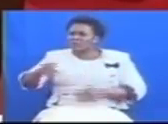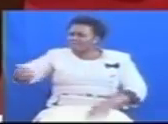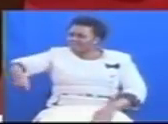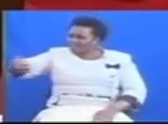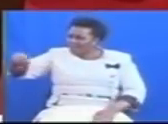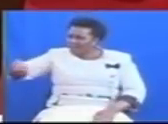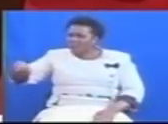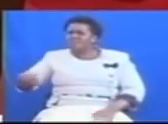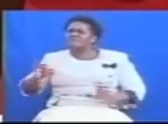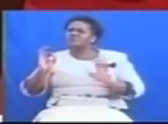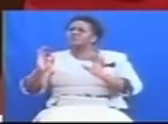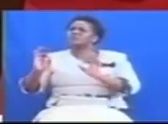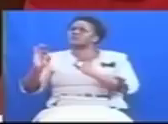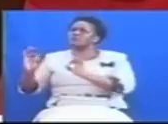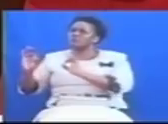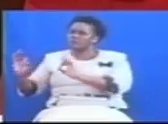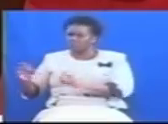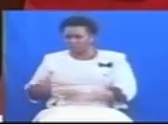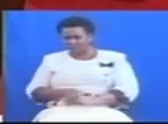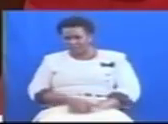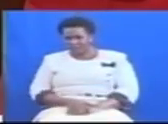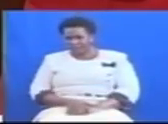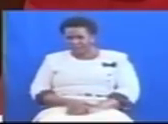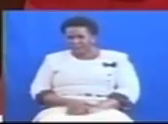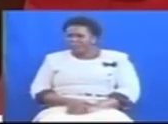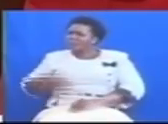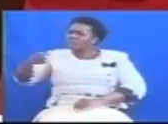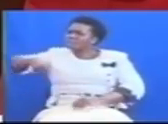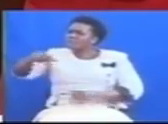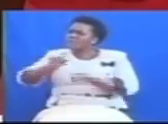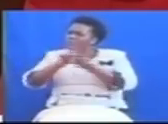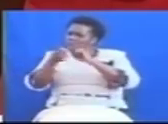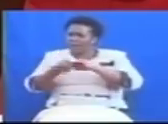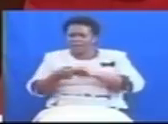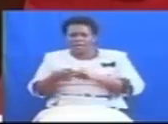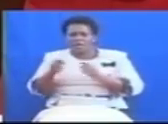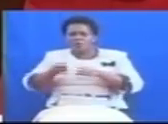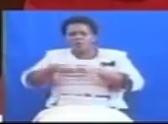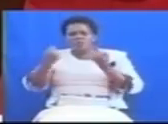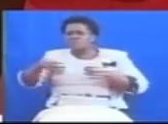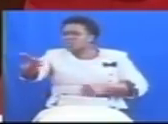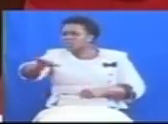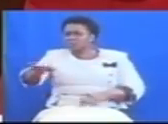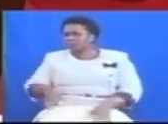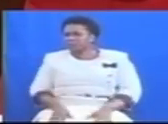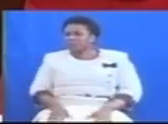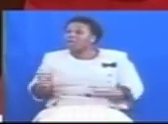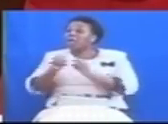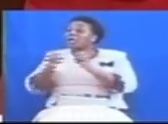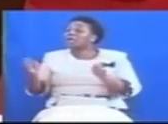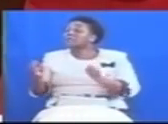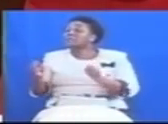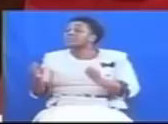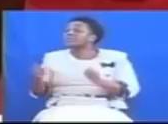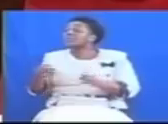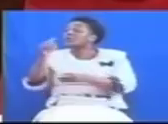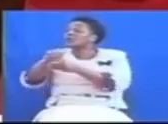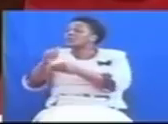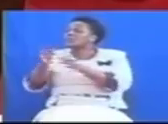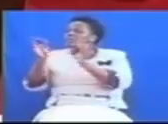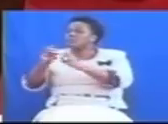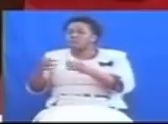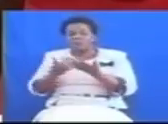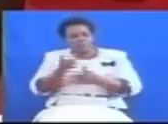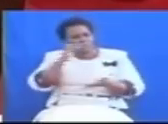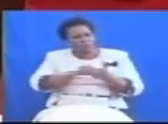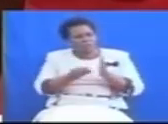vya ukili na mifuko mingine ambayo inaweza kutumika isiharibu mazingira. Mifuko hiyo haina masoko, hainunuliwi kwa sababu